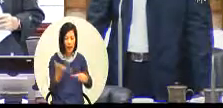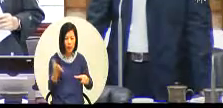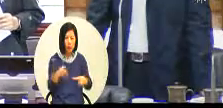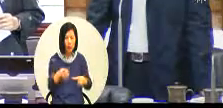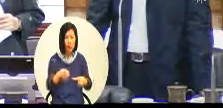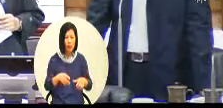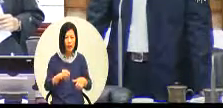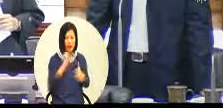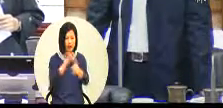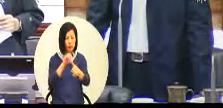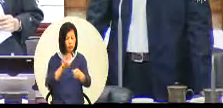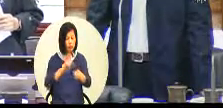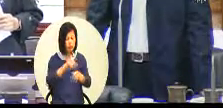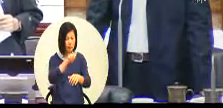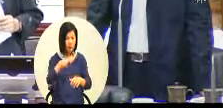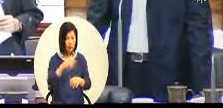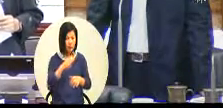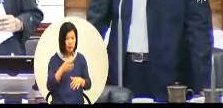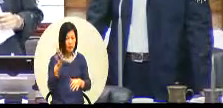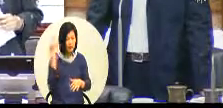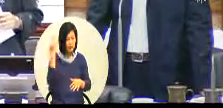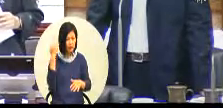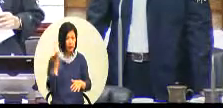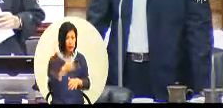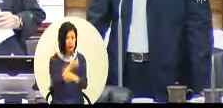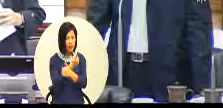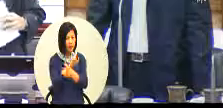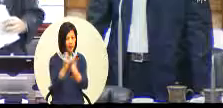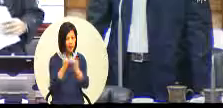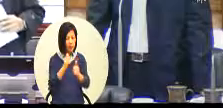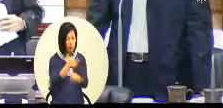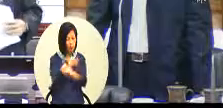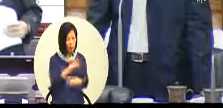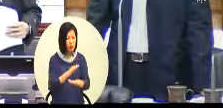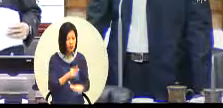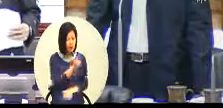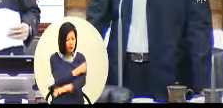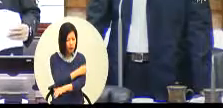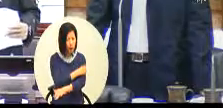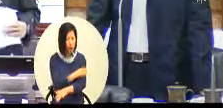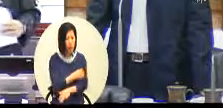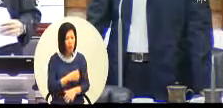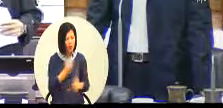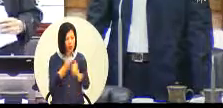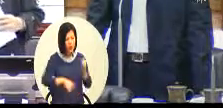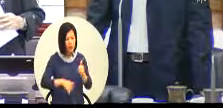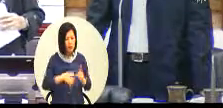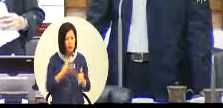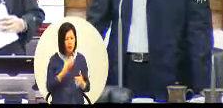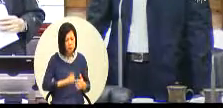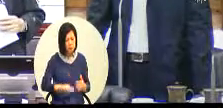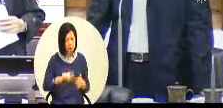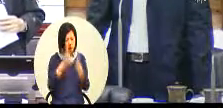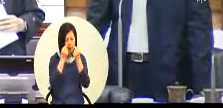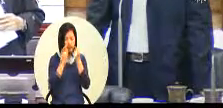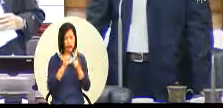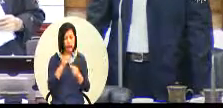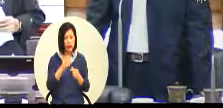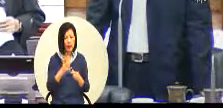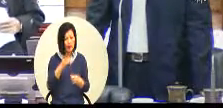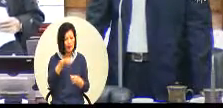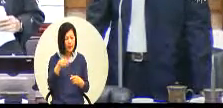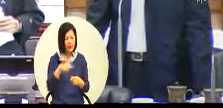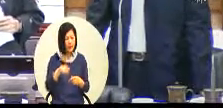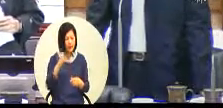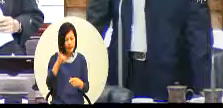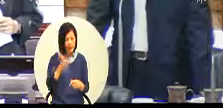知道有很多先人的经验痛苦，我们历史的悲剧不要再重复大家学到教训，